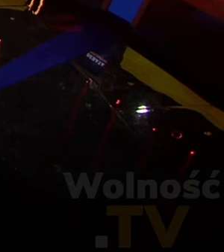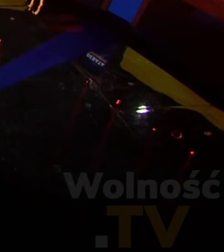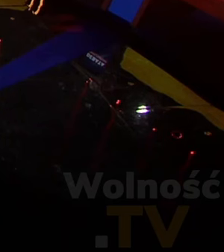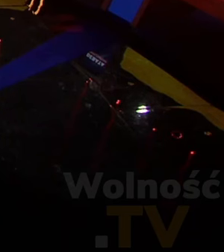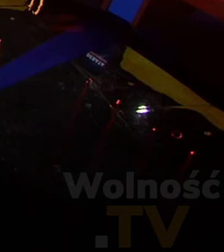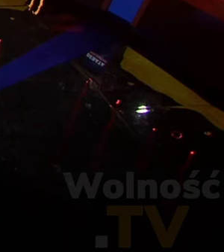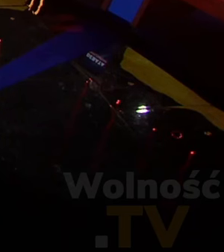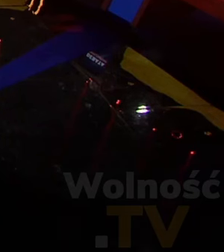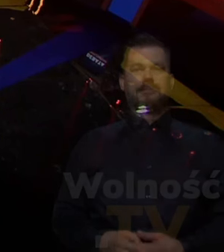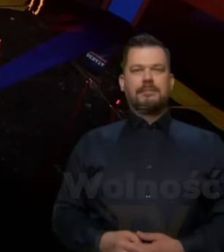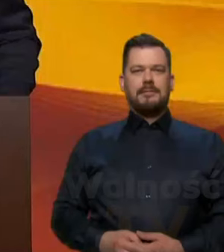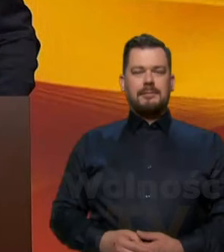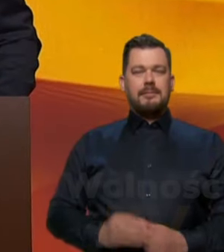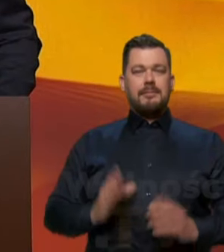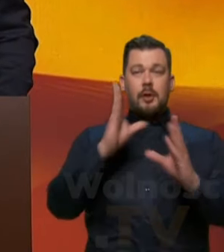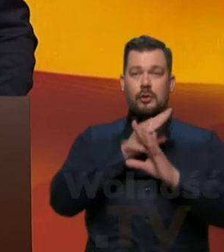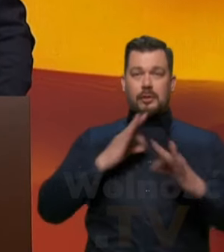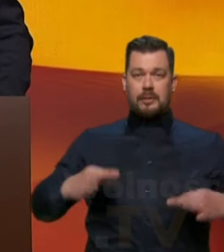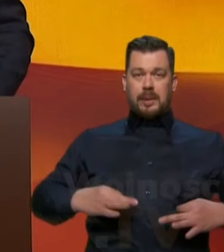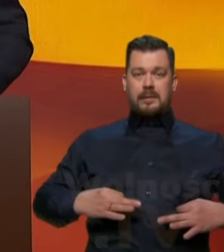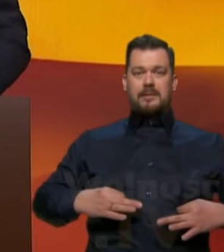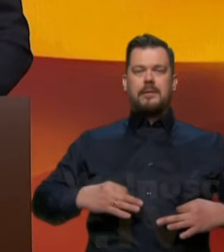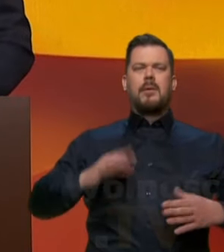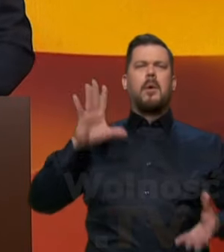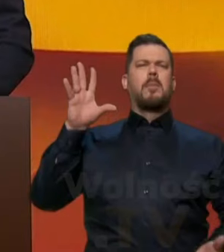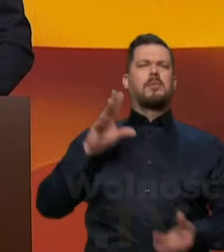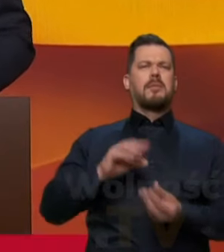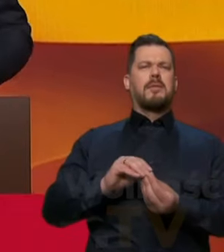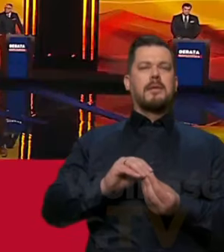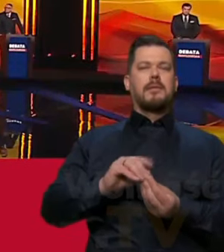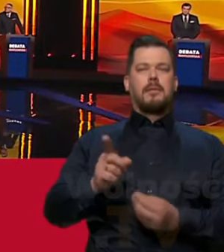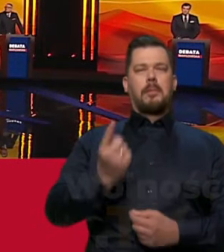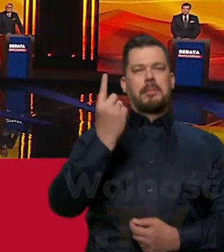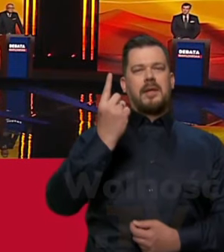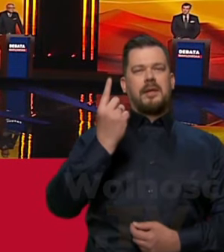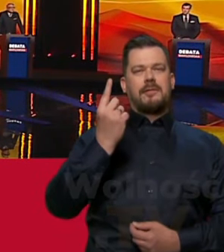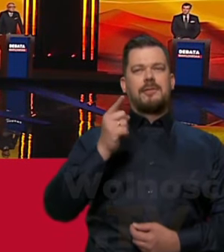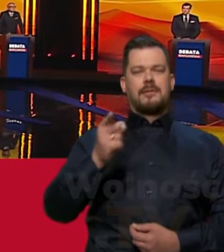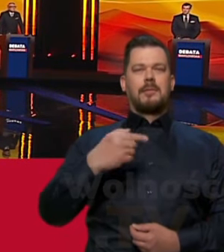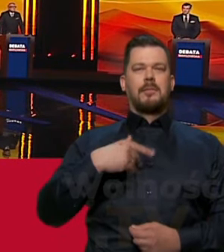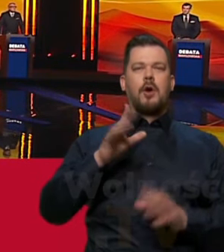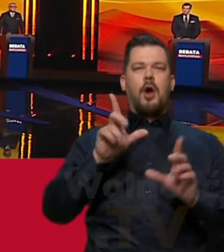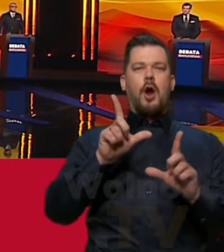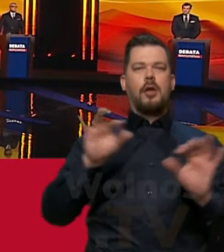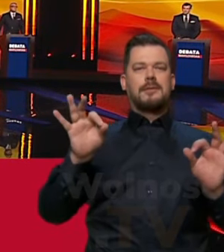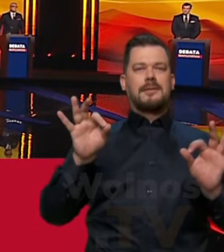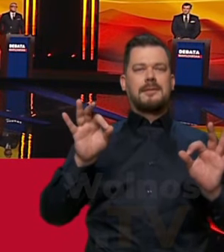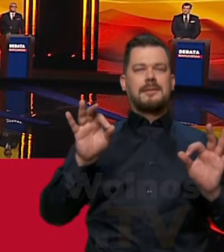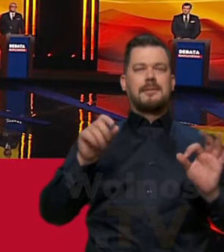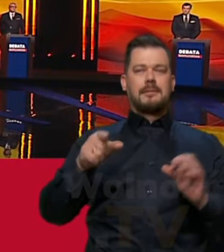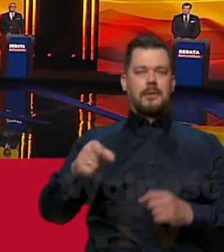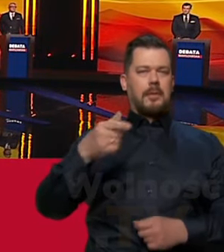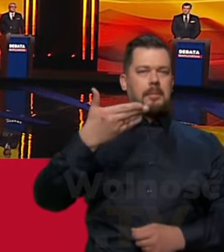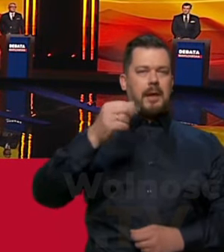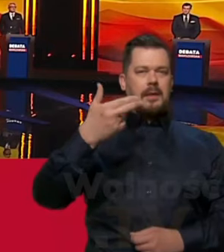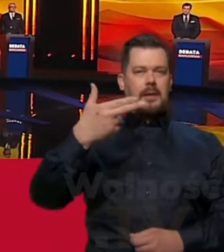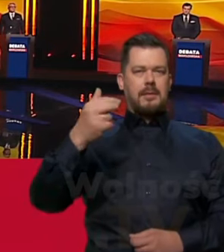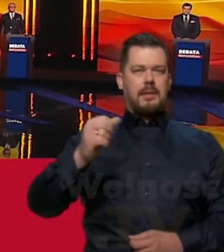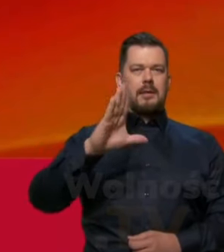A szanowni państwo, w podsumowaniu jako pierwsza głos zabierze, zgodnie zresztą z wylosowaną kolejnością, Magdalena